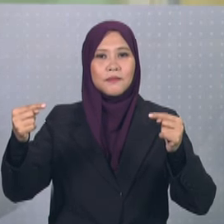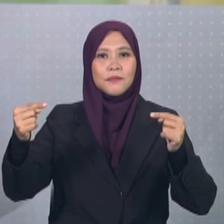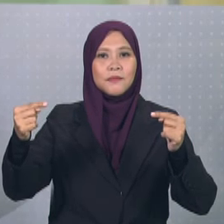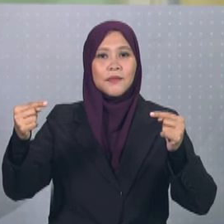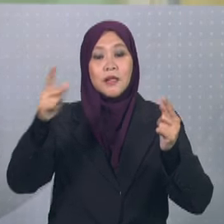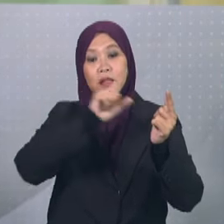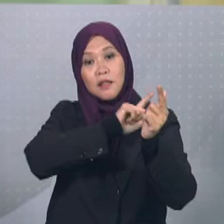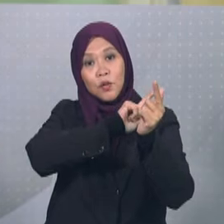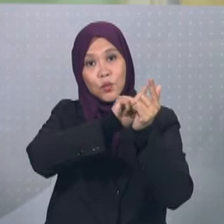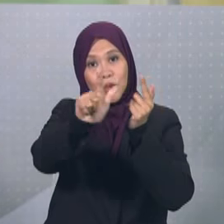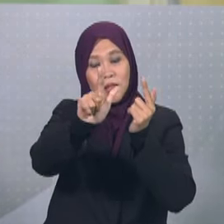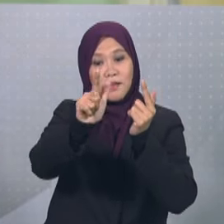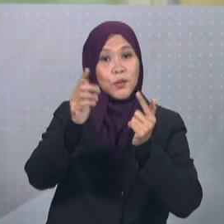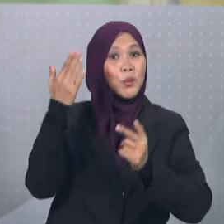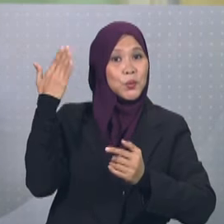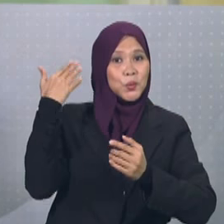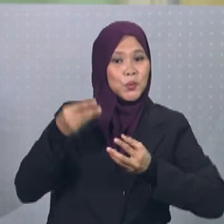kelulusan yang diberikan itu